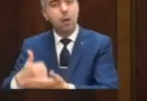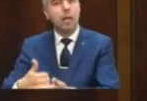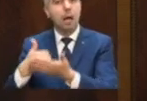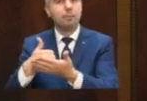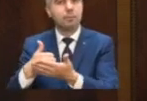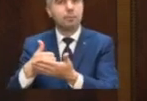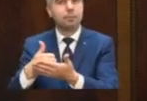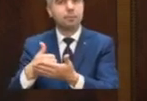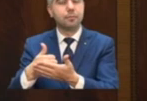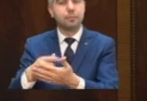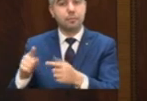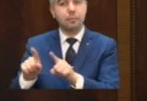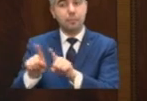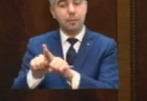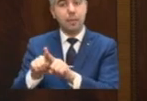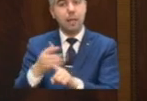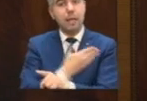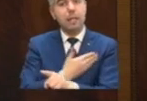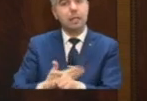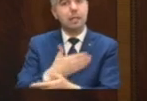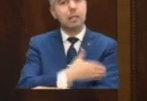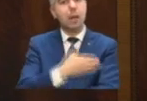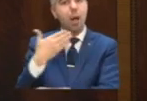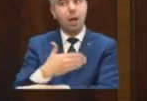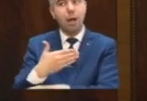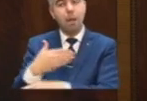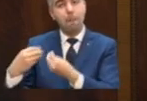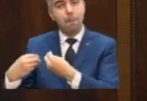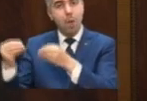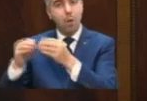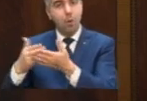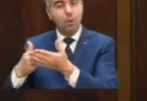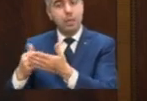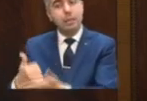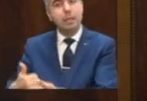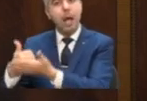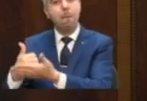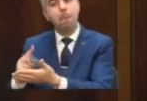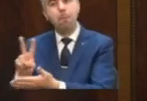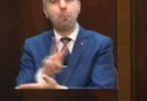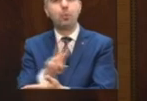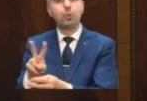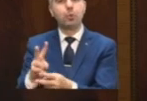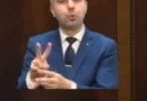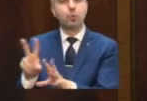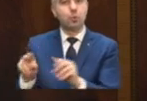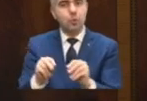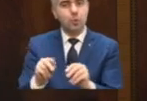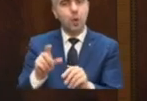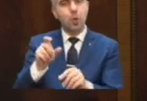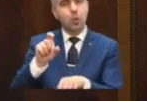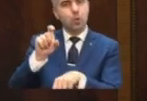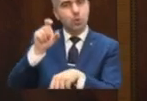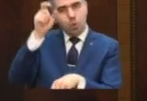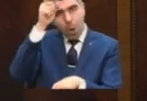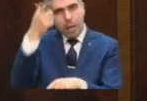الاخرى هي دعم التصدير اللي كنقوموا به مزيان، ولكن راه خصنا لابد اننا ندعموا اكثر باش تكون عندنا التنافسيه مع الاتراك، مع التايوانيين، مع